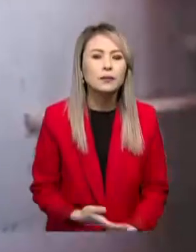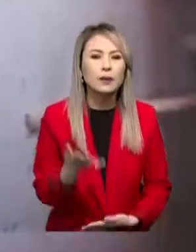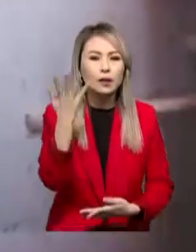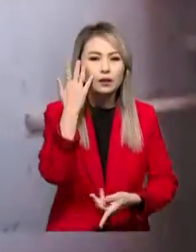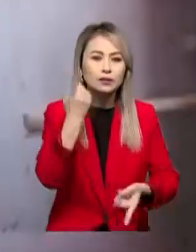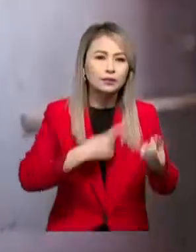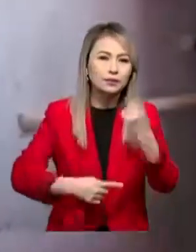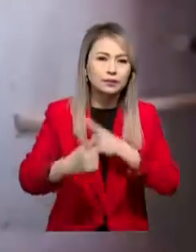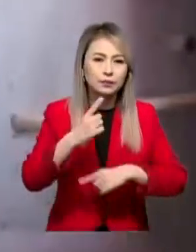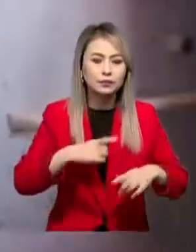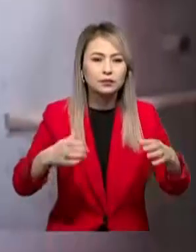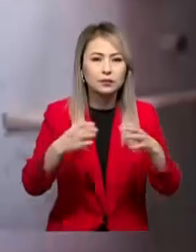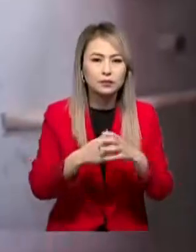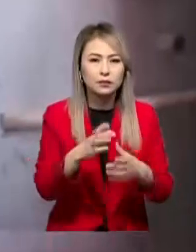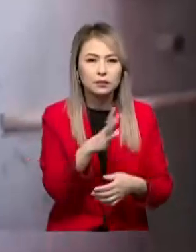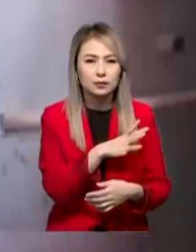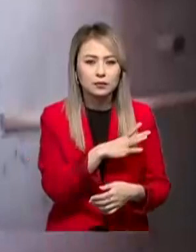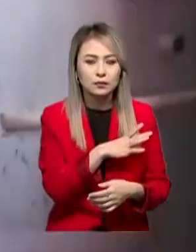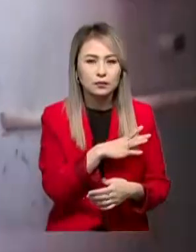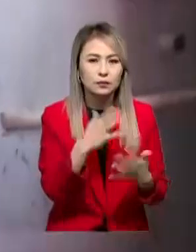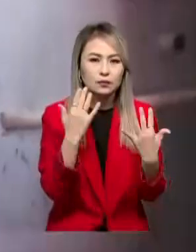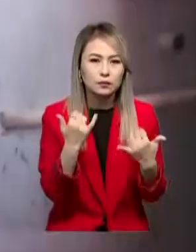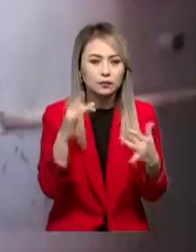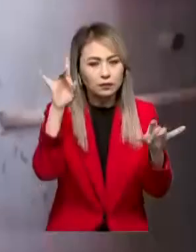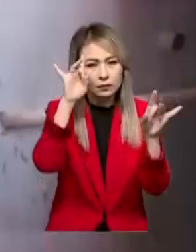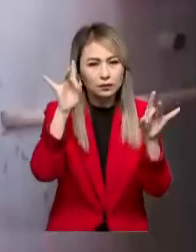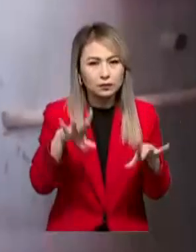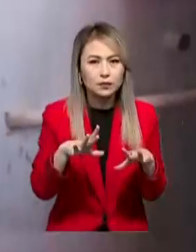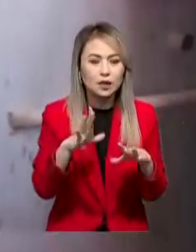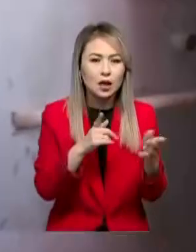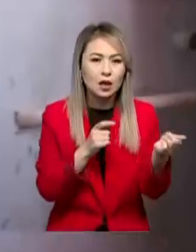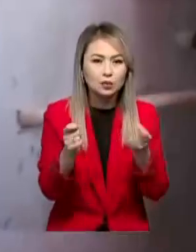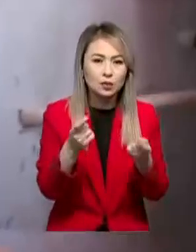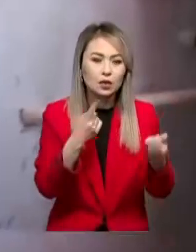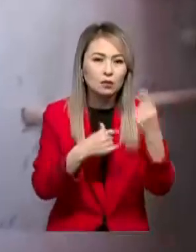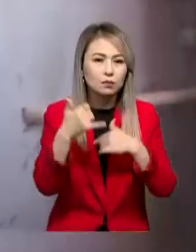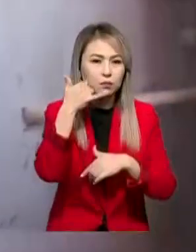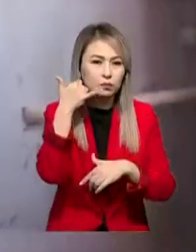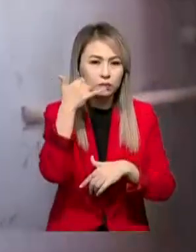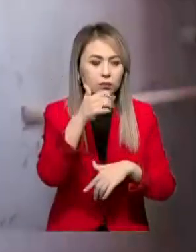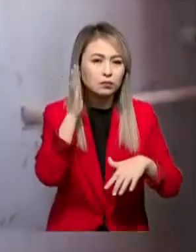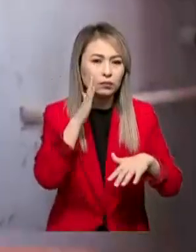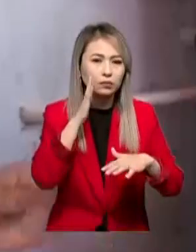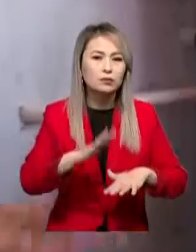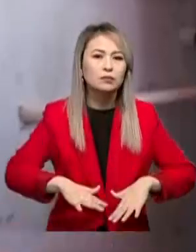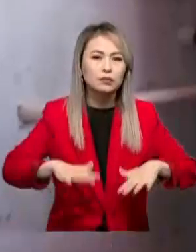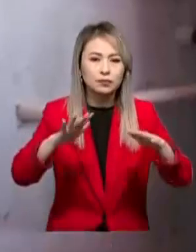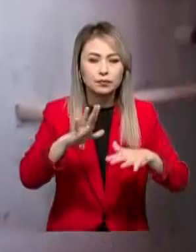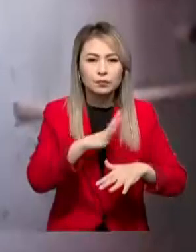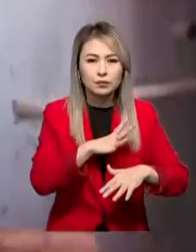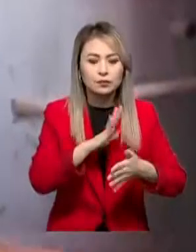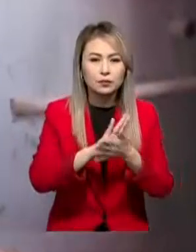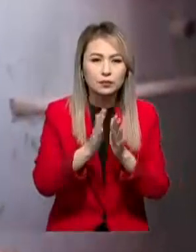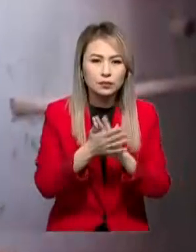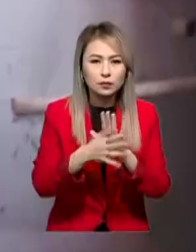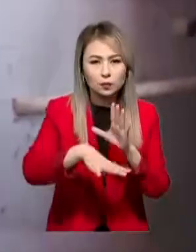үй ортан бені су кіріп болды. Амал жоқ, сонан кейін әкімшілікке қайта звондадым, үйге су кіріп кетті. Ол кісілер енді шамасын